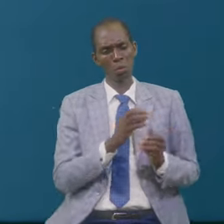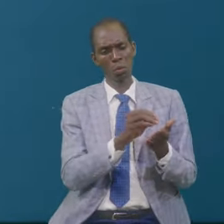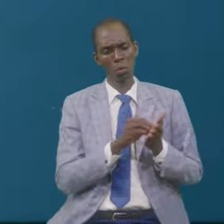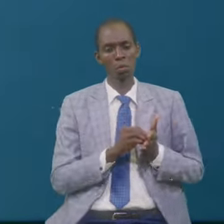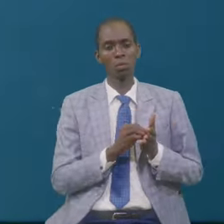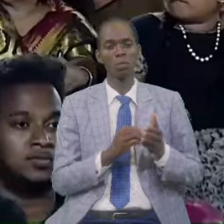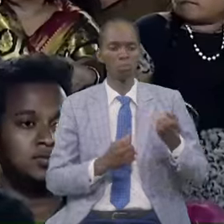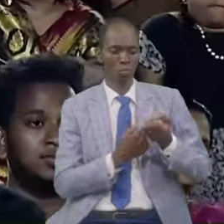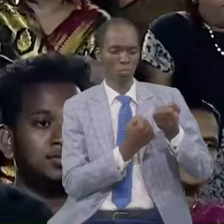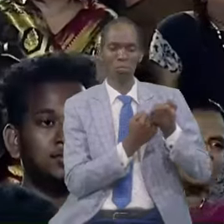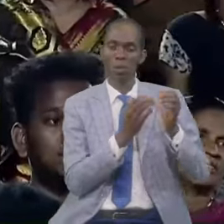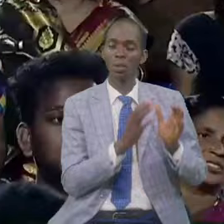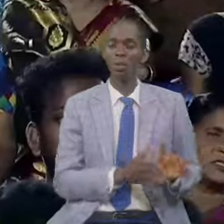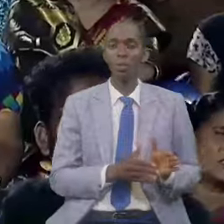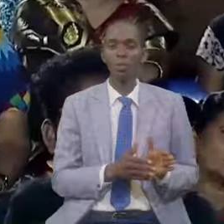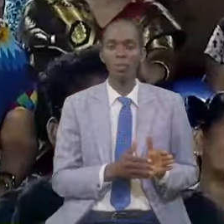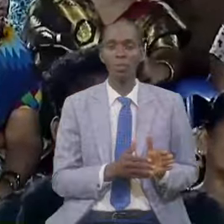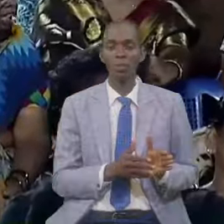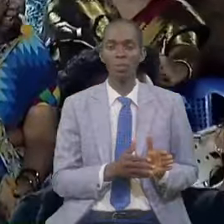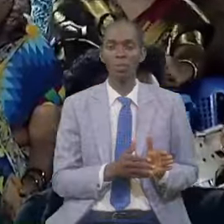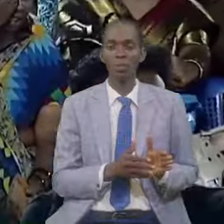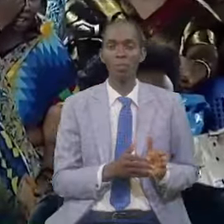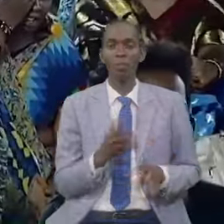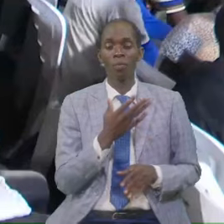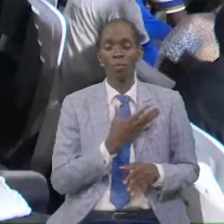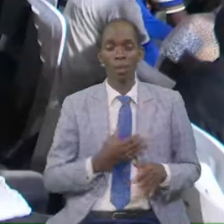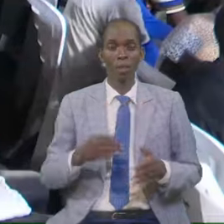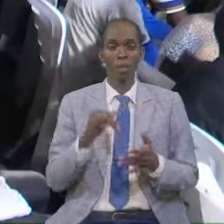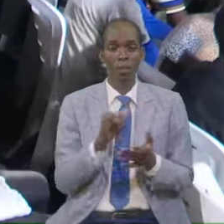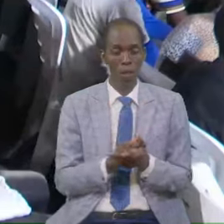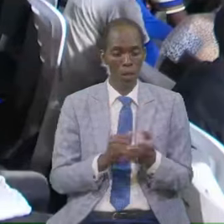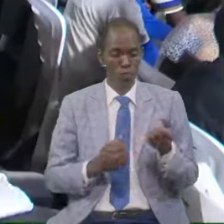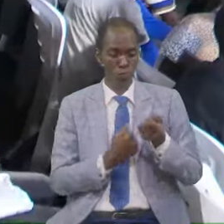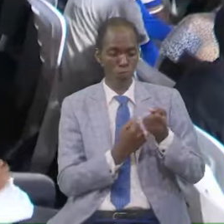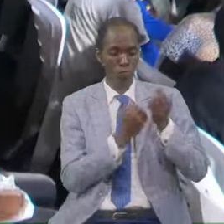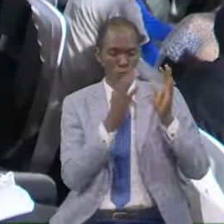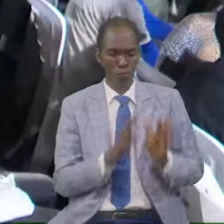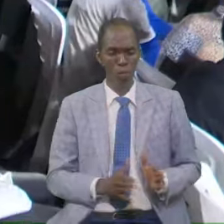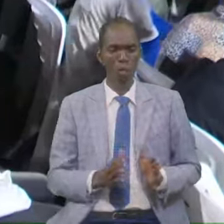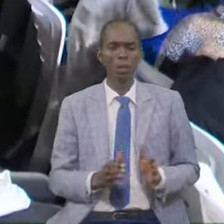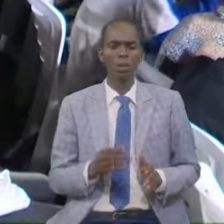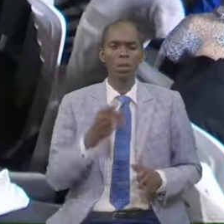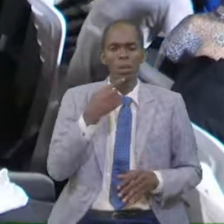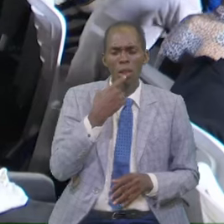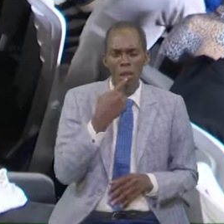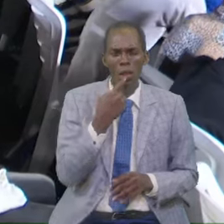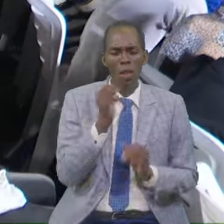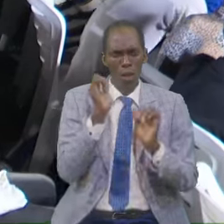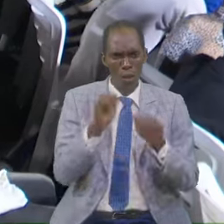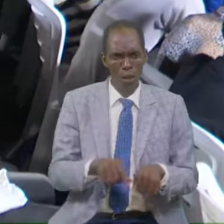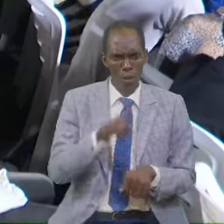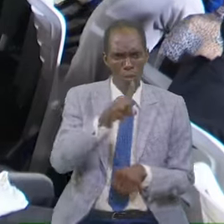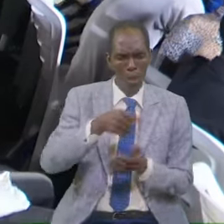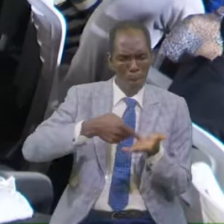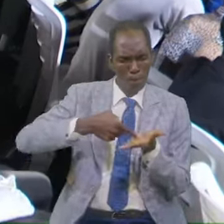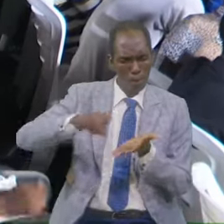ఏ న్యాయవాది కోసం చూసినా. And the first thing the advocate, the lawyer is saying, can you pay the charges?